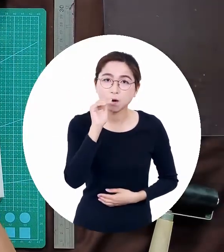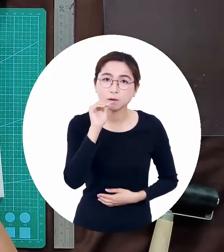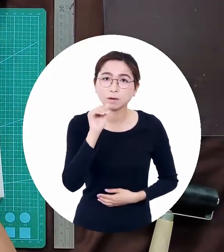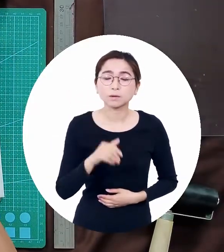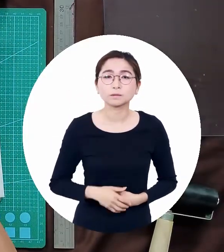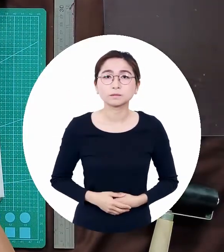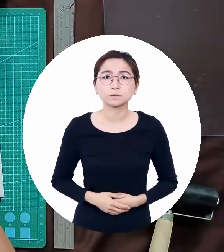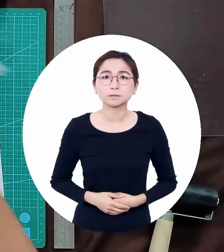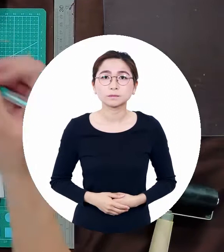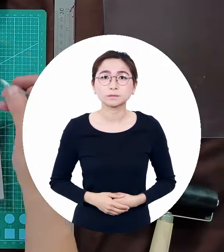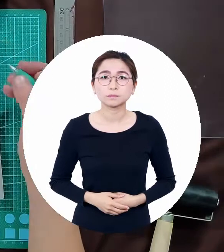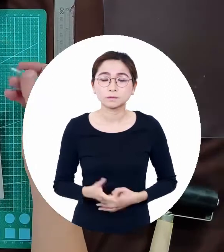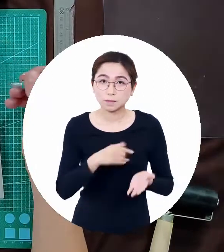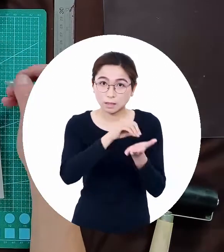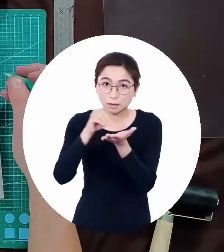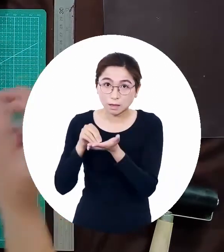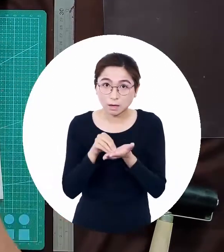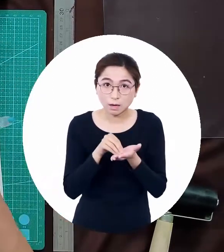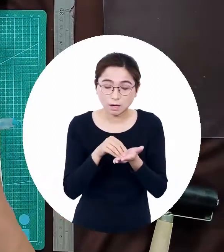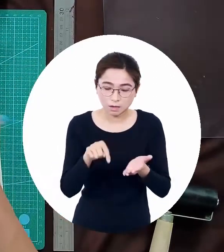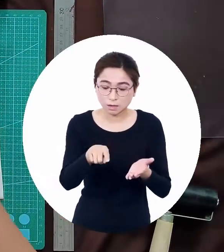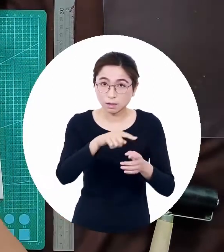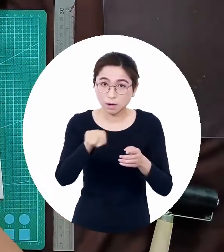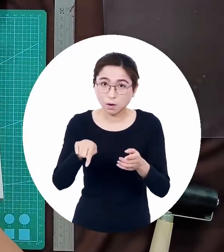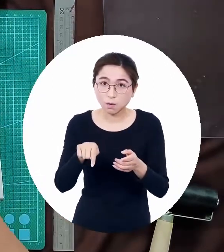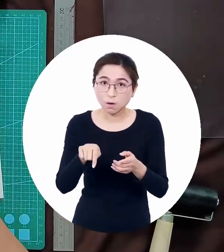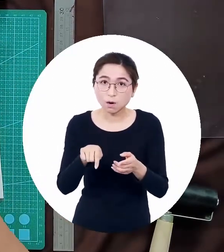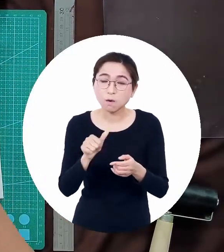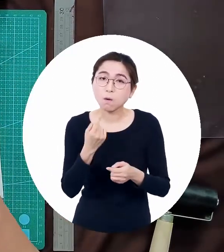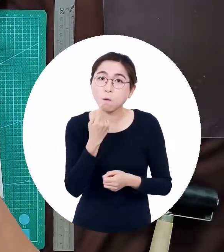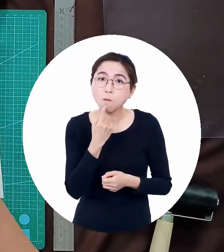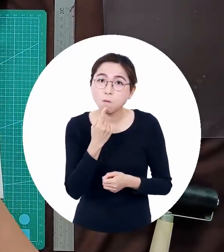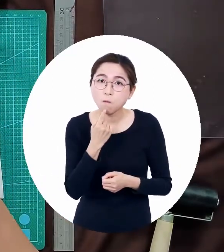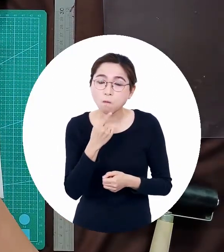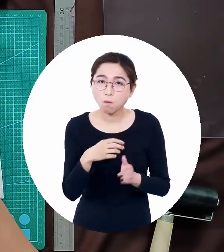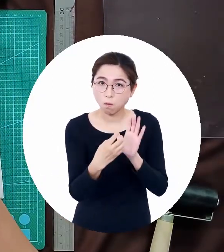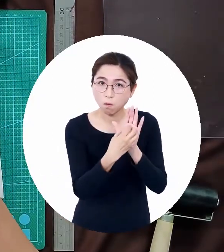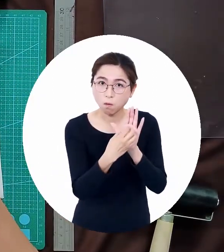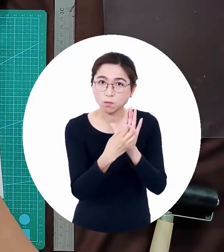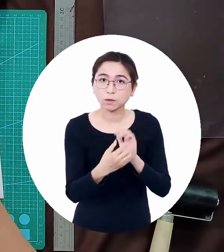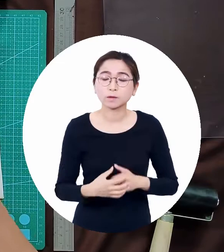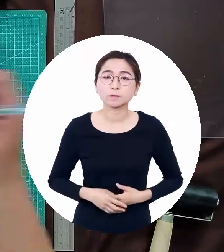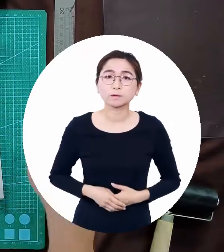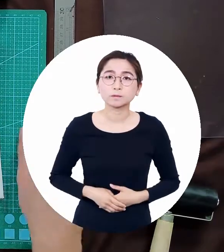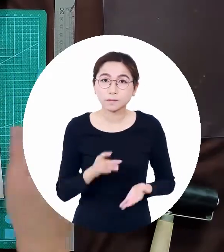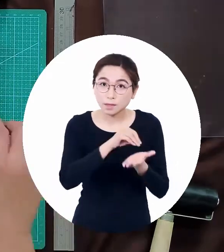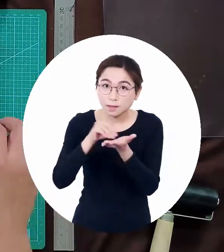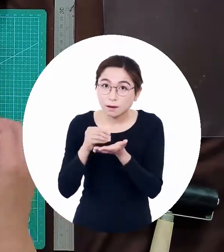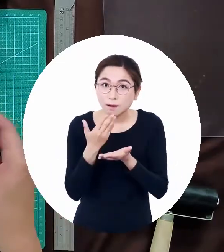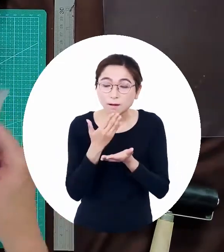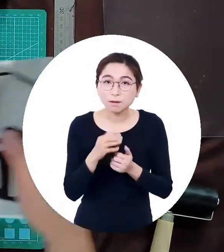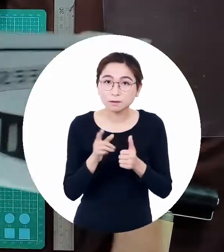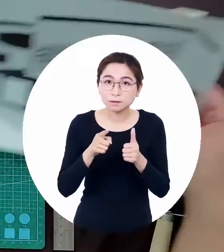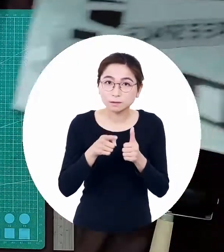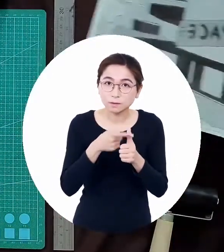又得嘅。如果你想整個天嘅藍色又得。咁我定好曬，同埋依個位咧，我哋可能用紅色啦，啲 logo。咁我定好